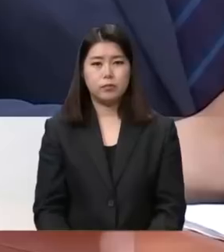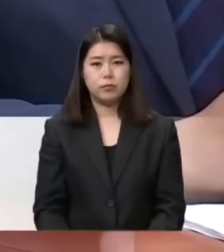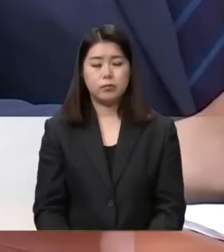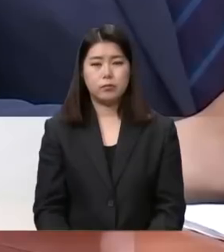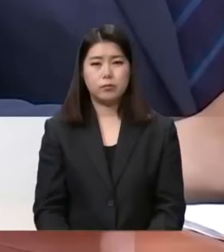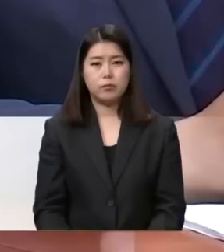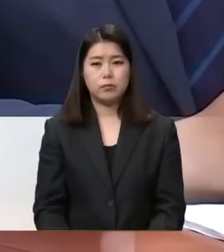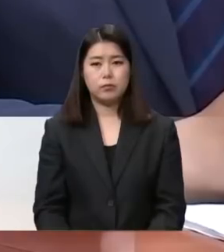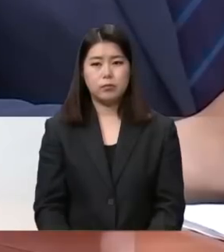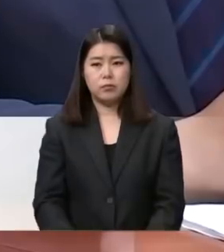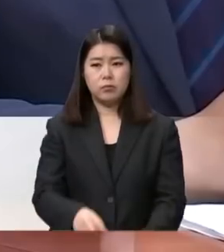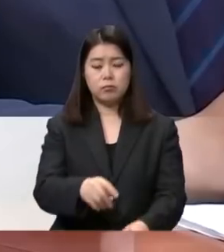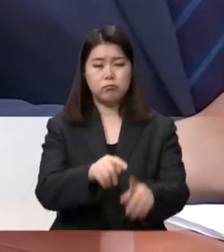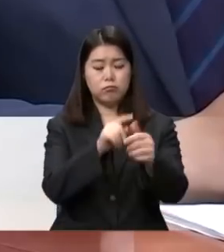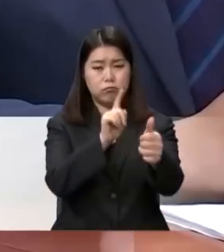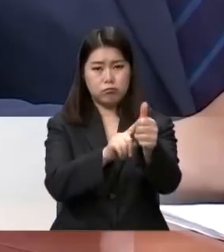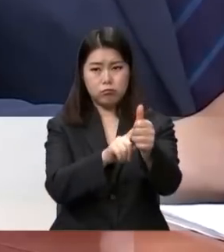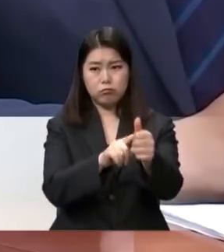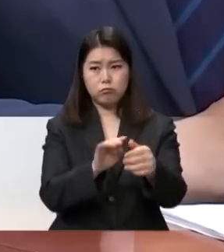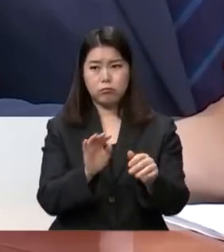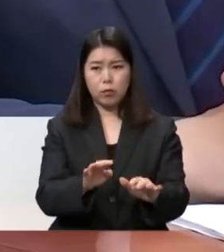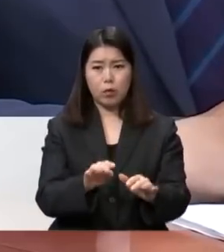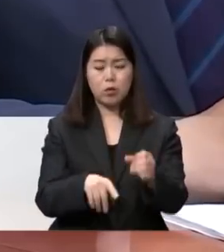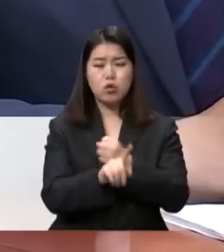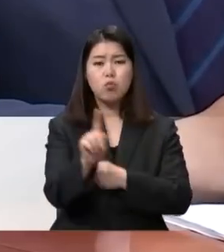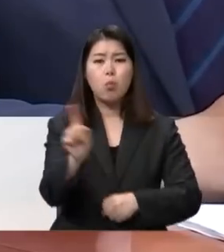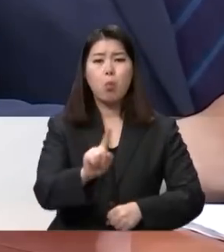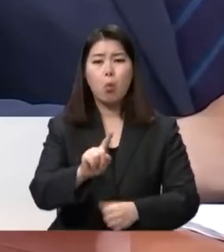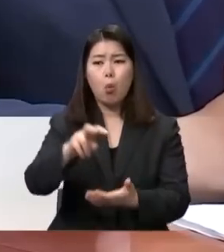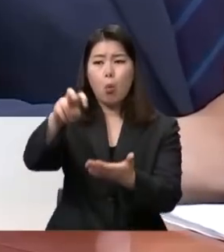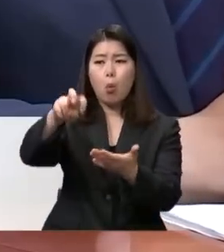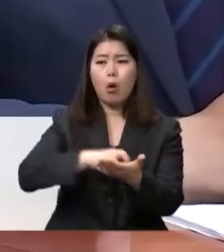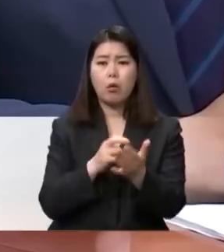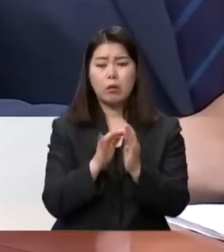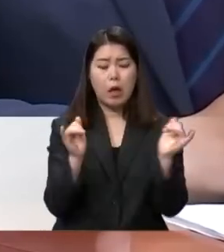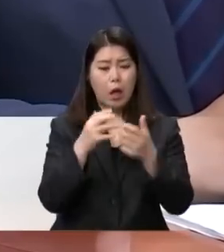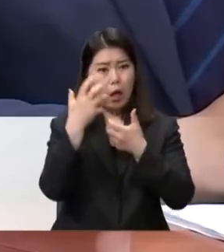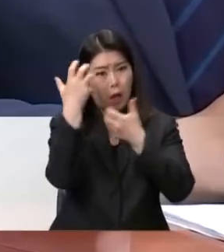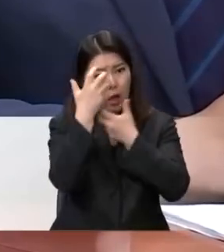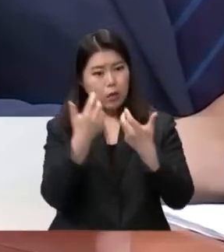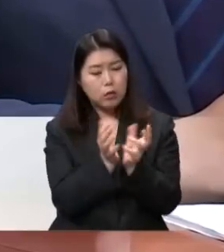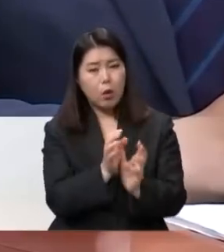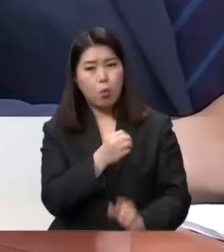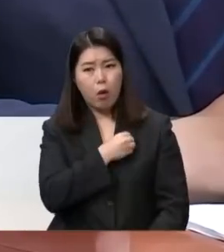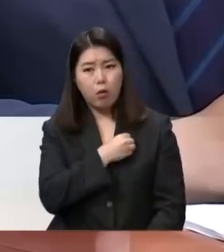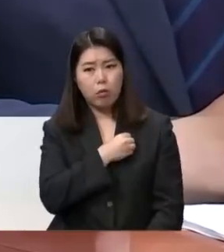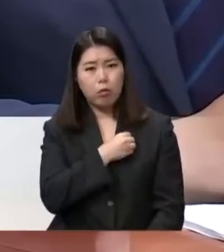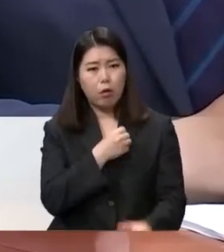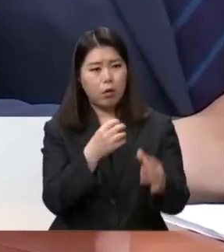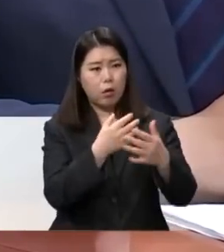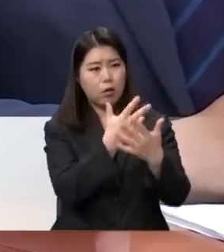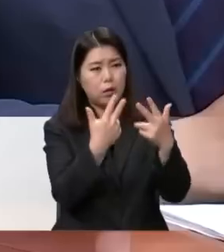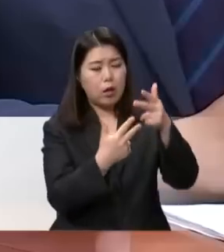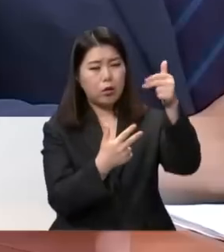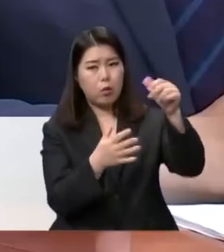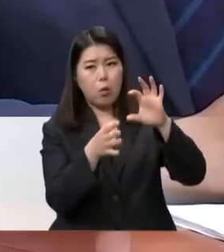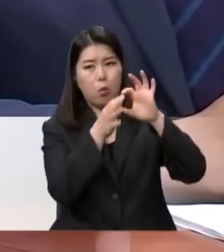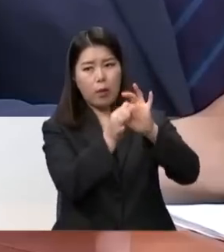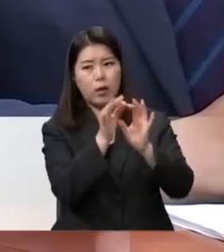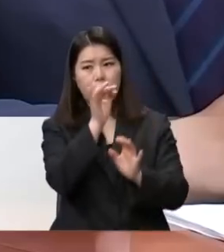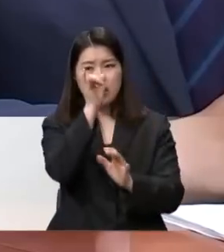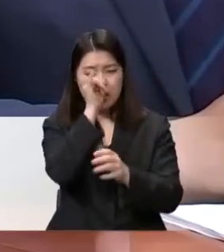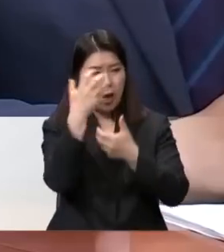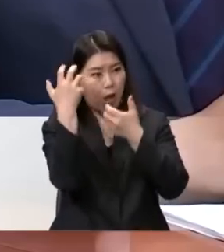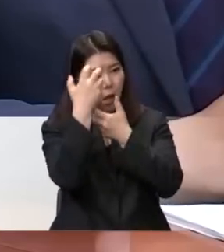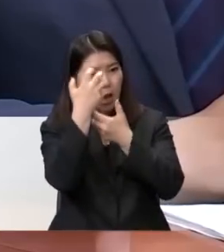해당 의원은 무슨 근거로 그 문자를 보낸 사람을 객달 당원 즉 당대표와 관계된